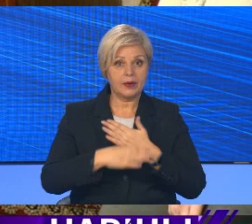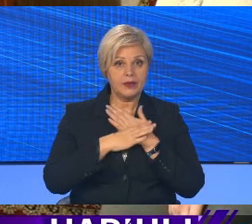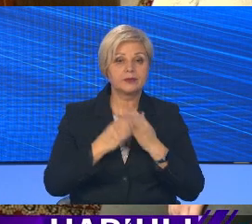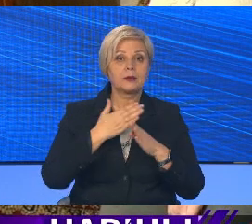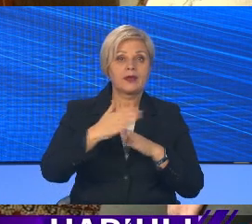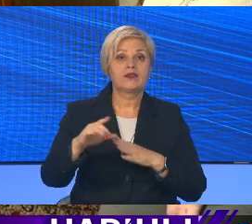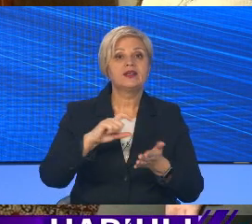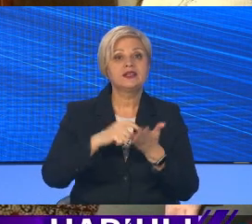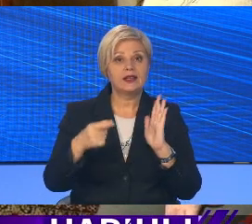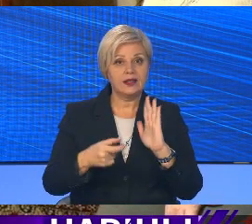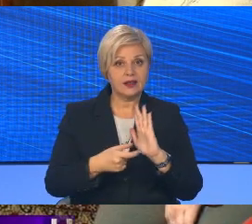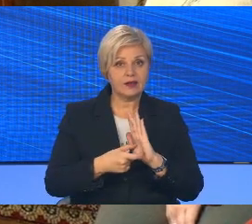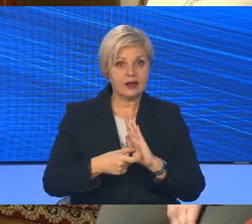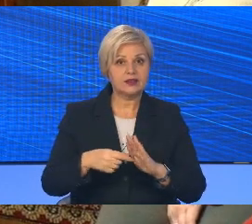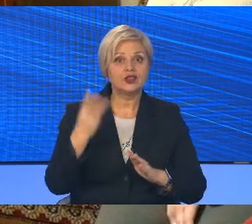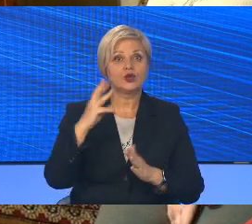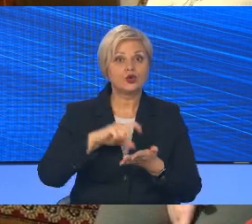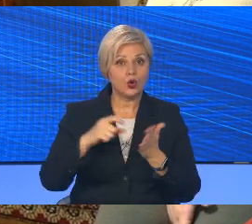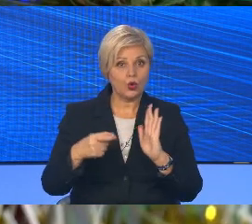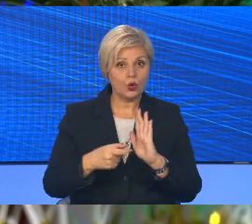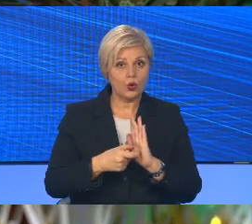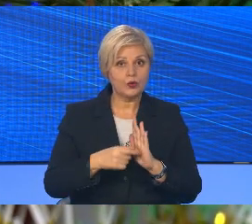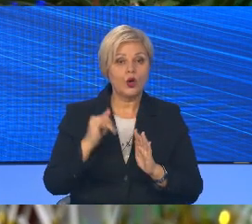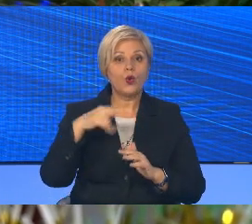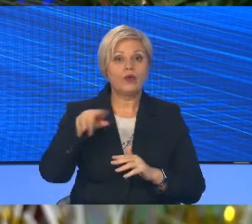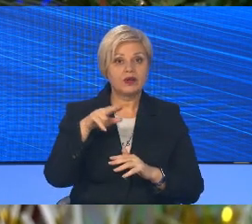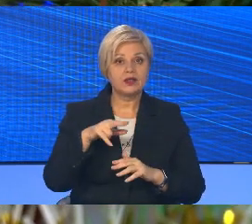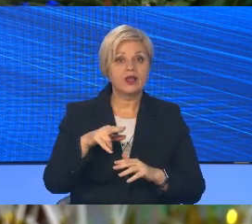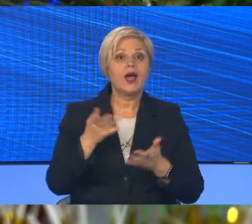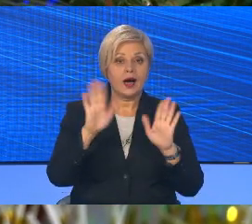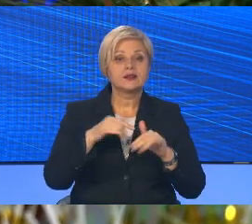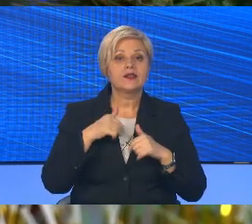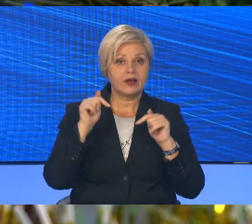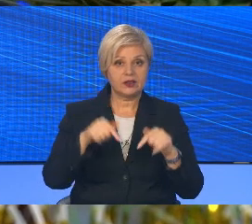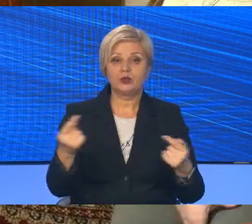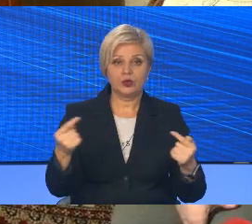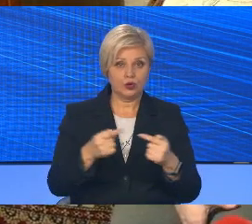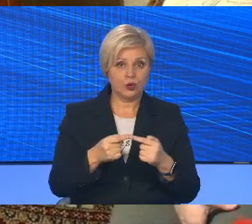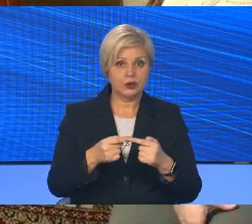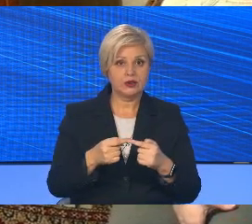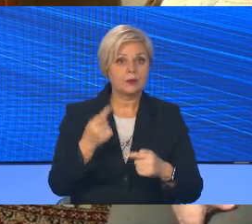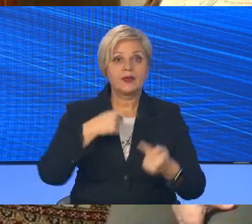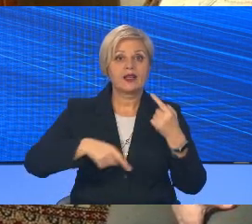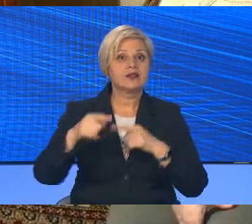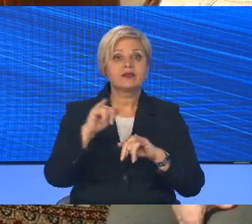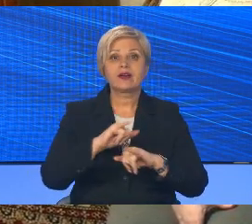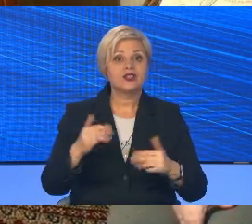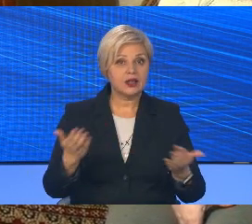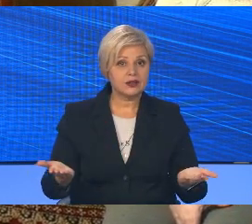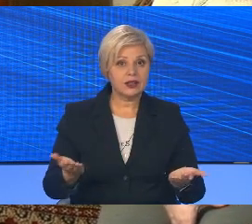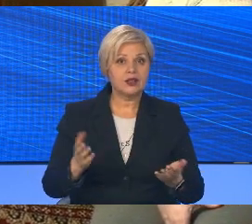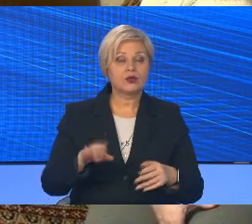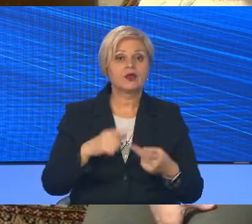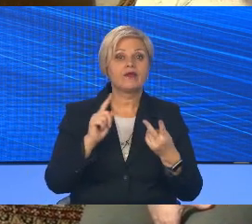выделили квартиру на Мазурова трехкомнатную от УВД. Оставаться будем здесь однозначно. Во-первых, возвращаться некуда, а во-вторых,